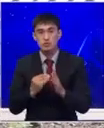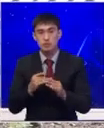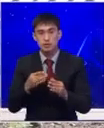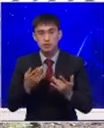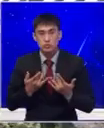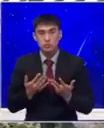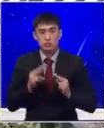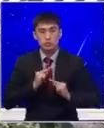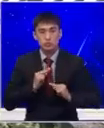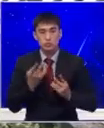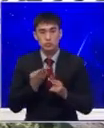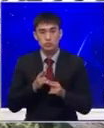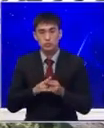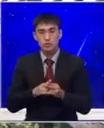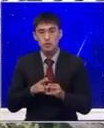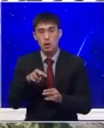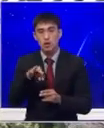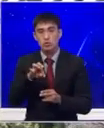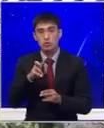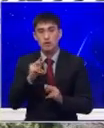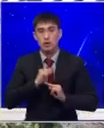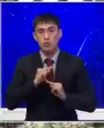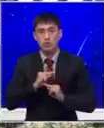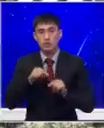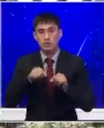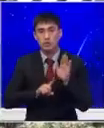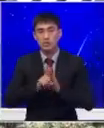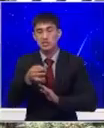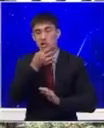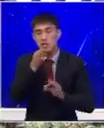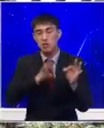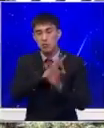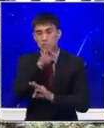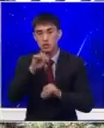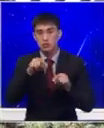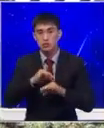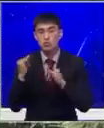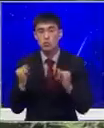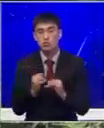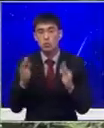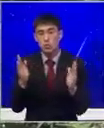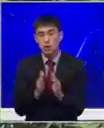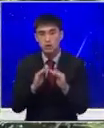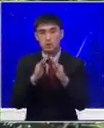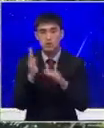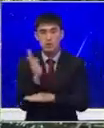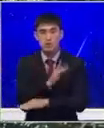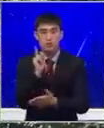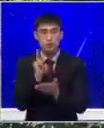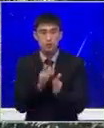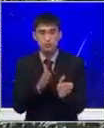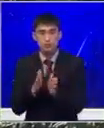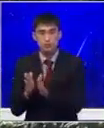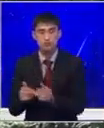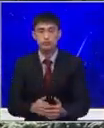кропотливый у майры кутваевой работа в питомнике начинается уже с раннего утра ведь уход за маленькими деревьями должен быть